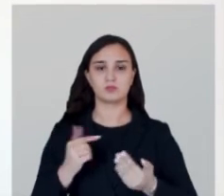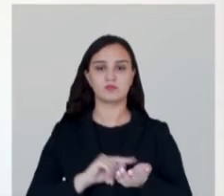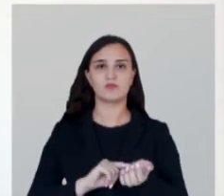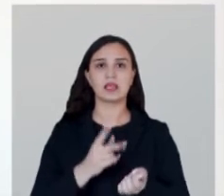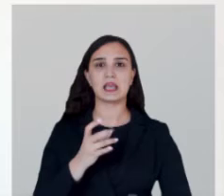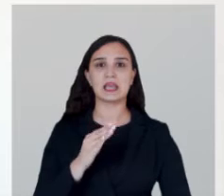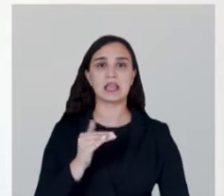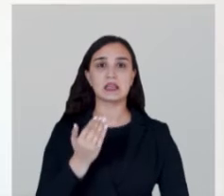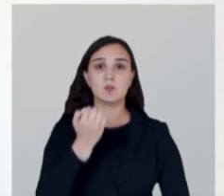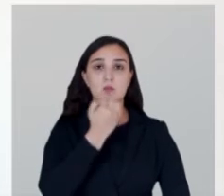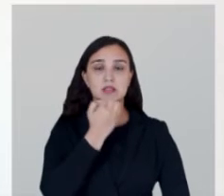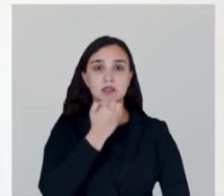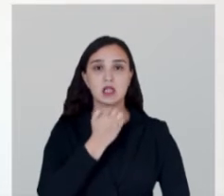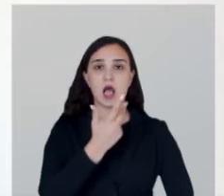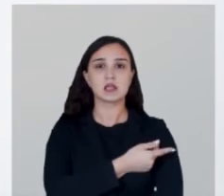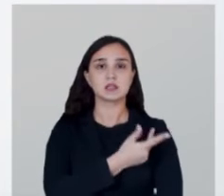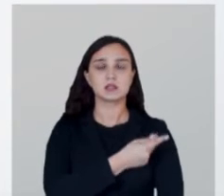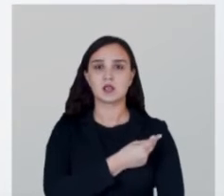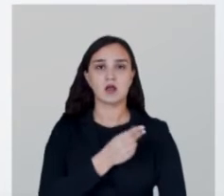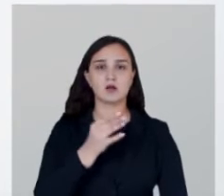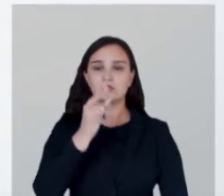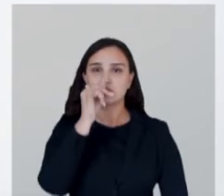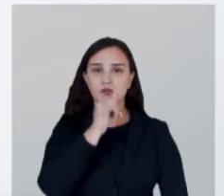չի ազդում գենետիկայի և պտղաբերության վրա։